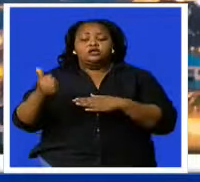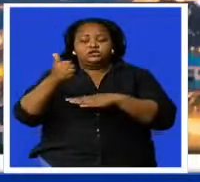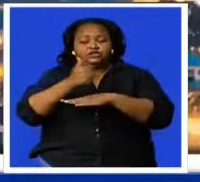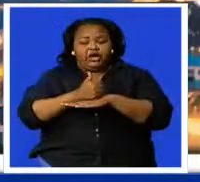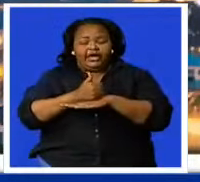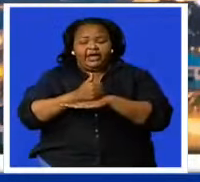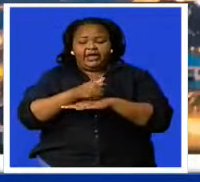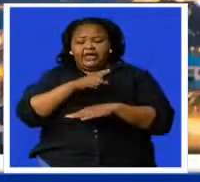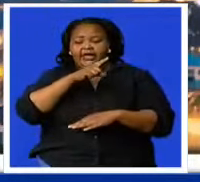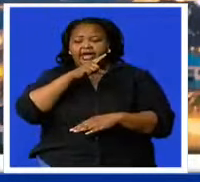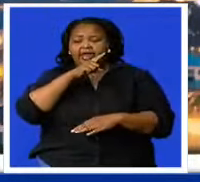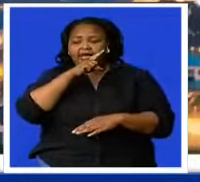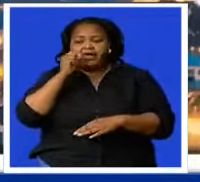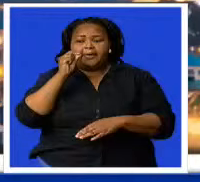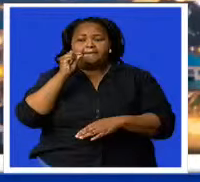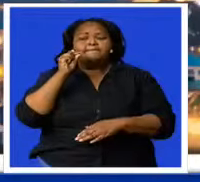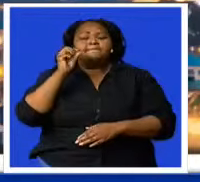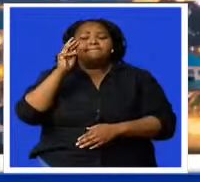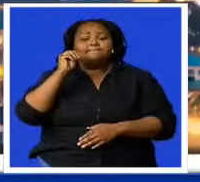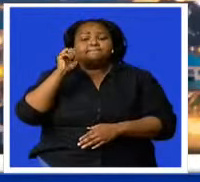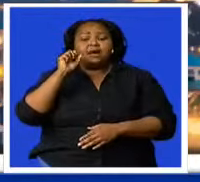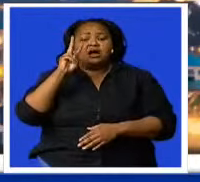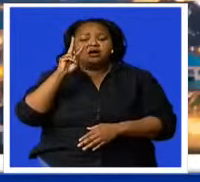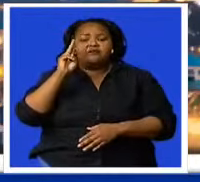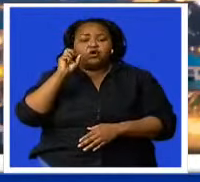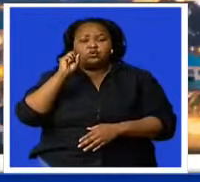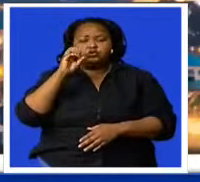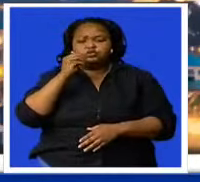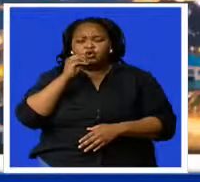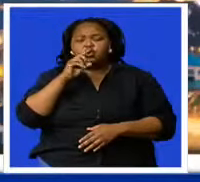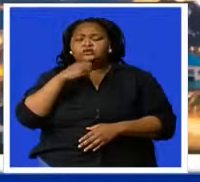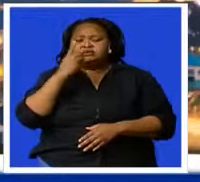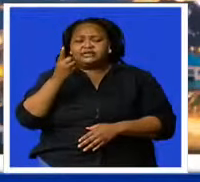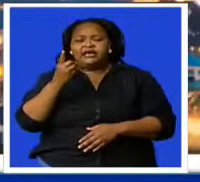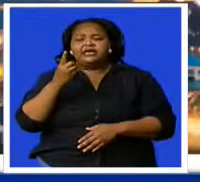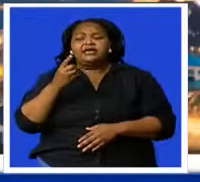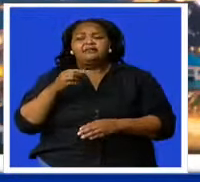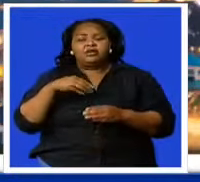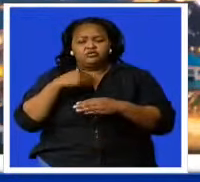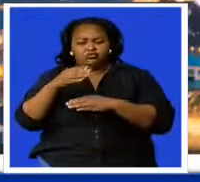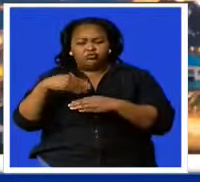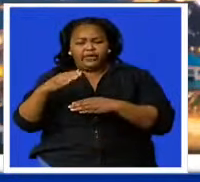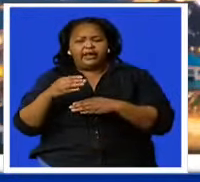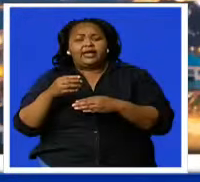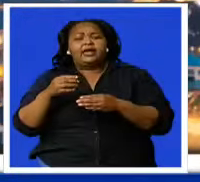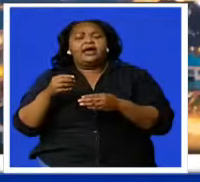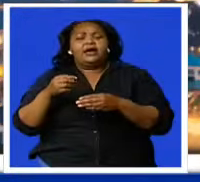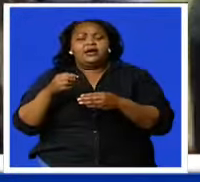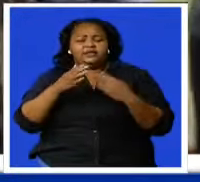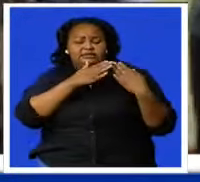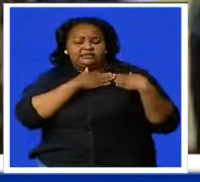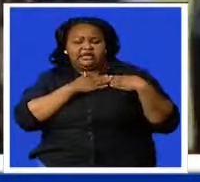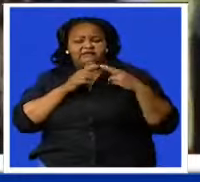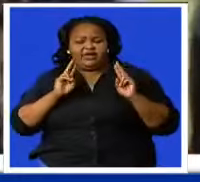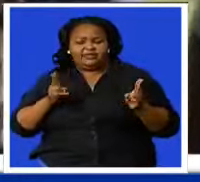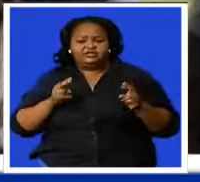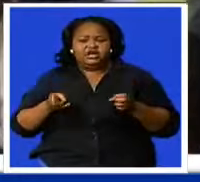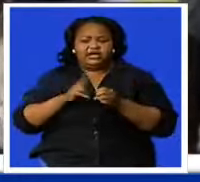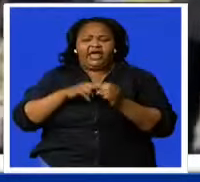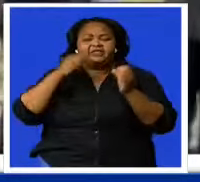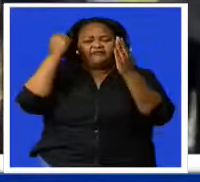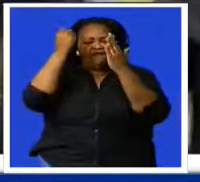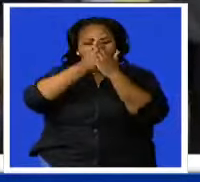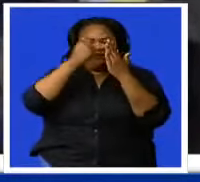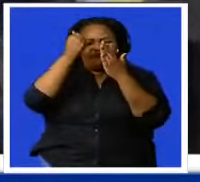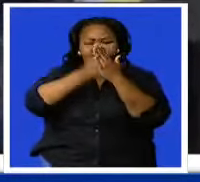nekwenta imisebenti yekonga imvelo kanye ke nekulwa nekuguquguquka kwesimo selitulu. Inhlangano yabantu